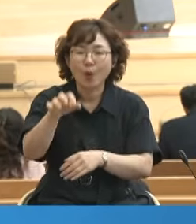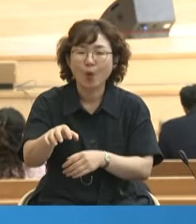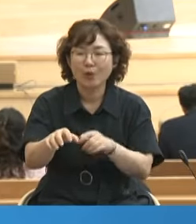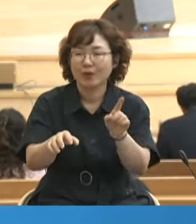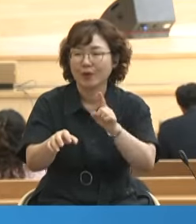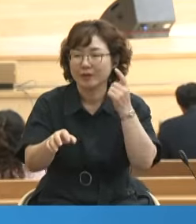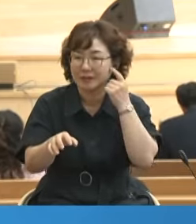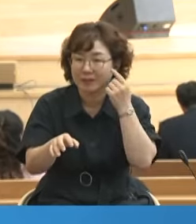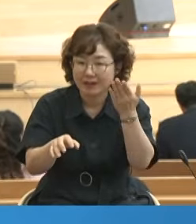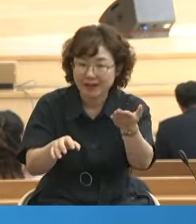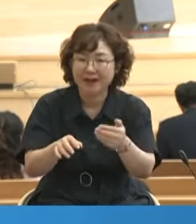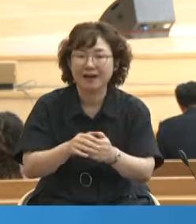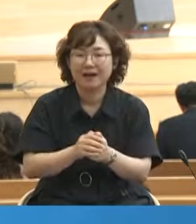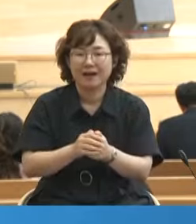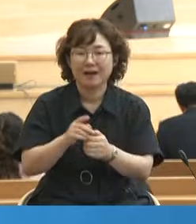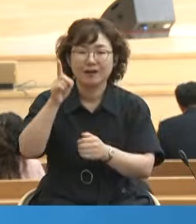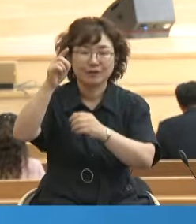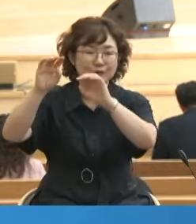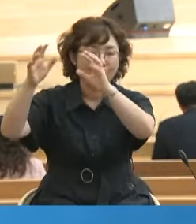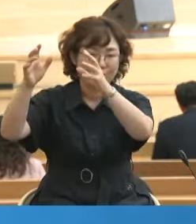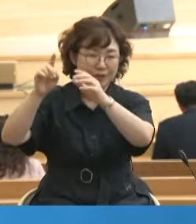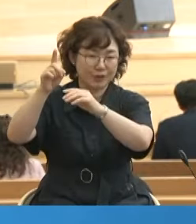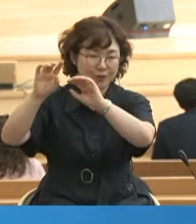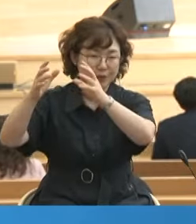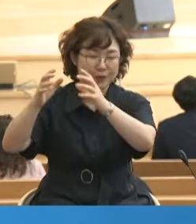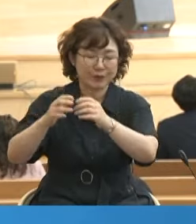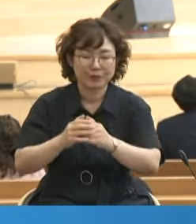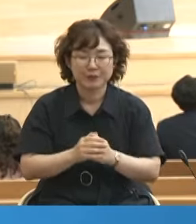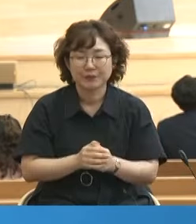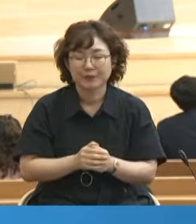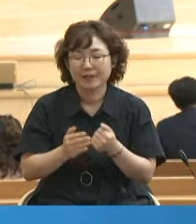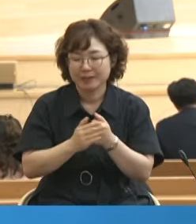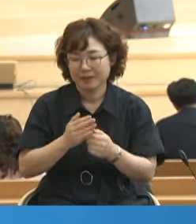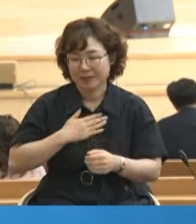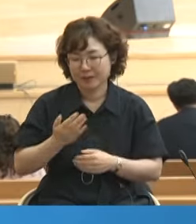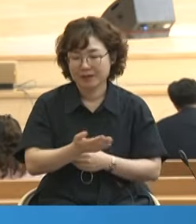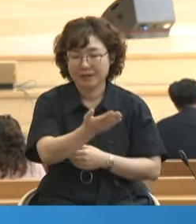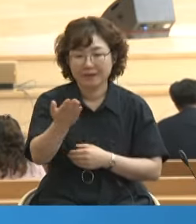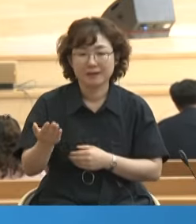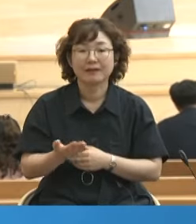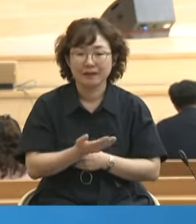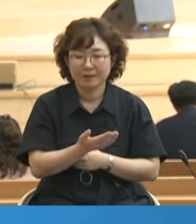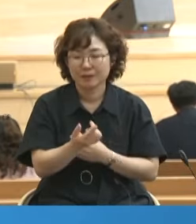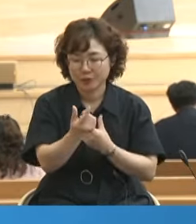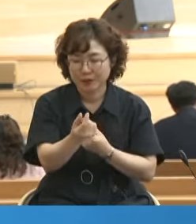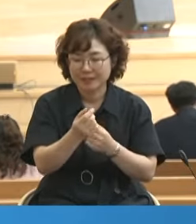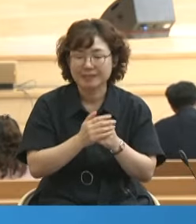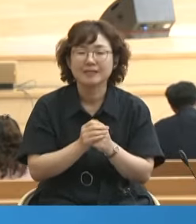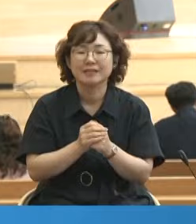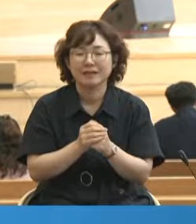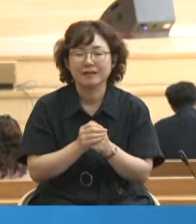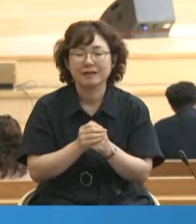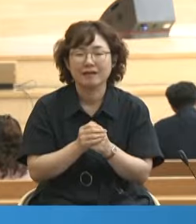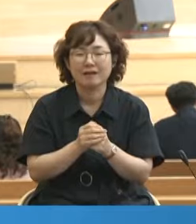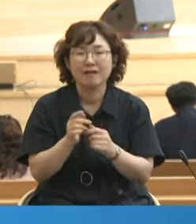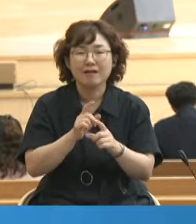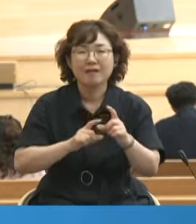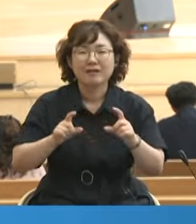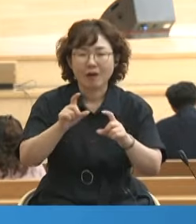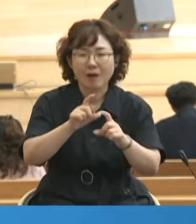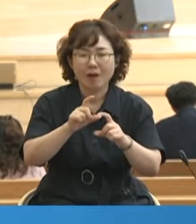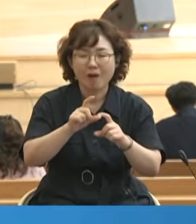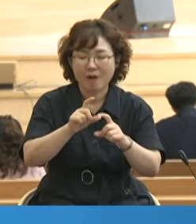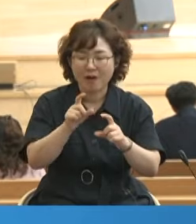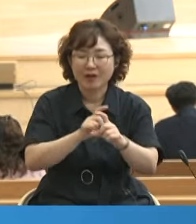어딥니까? 천국이죠. 그러므로 저와 여러분은 no more beyond, 이